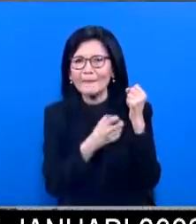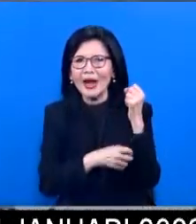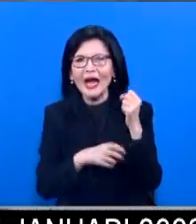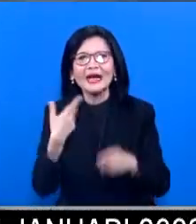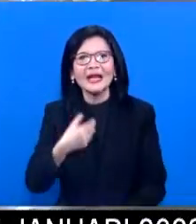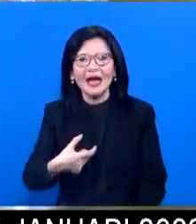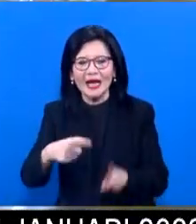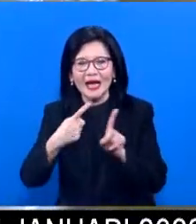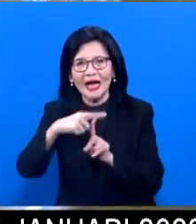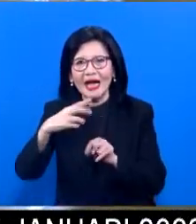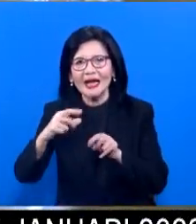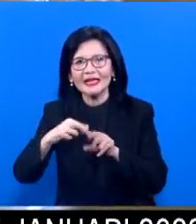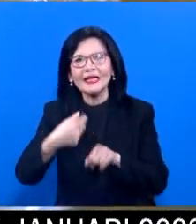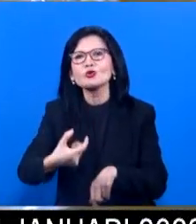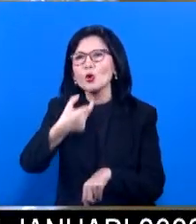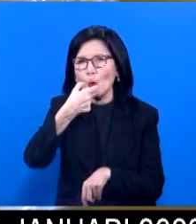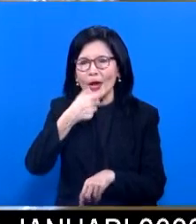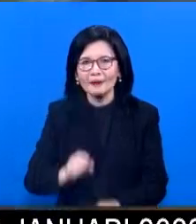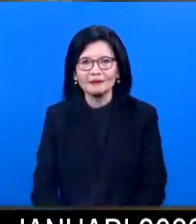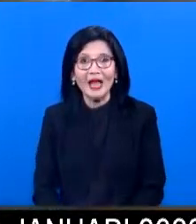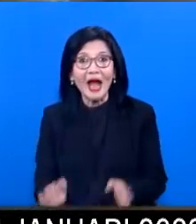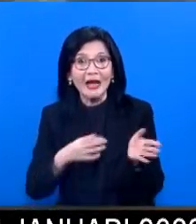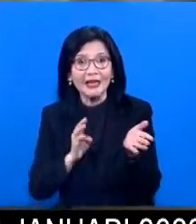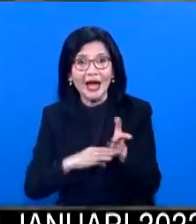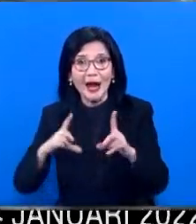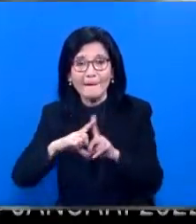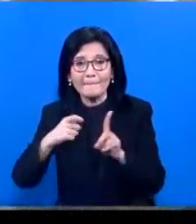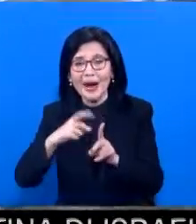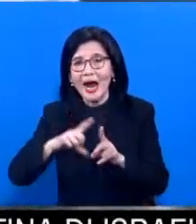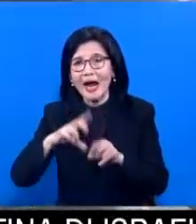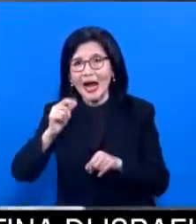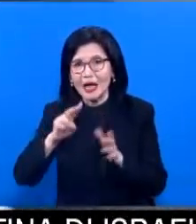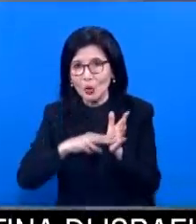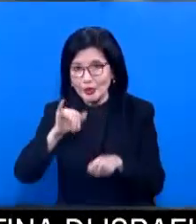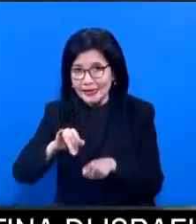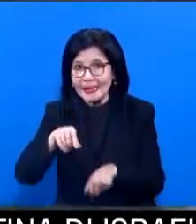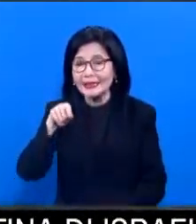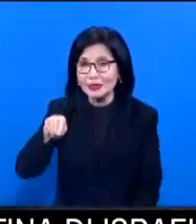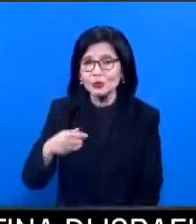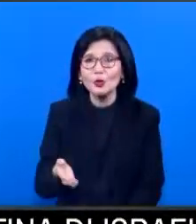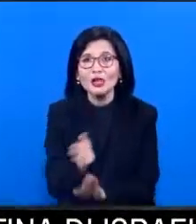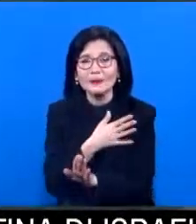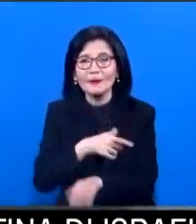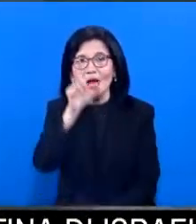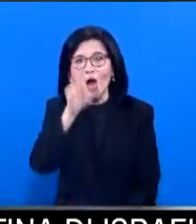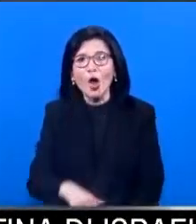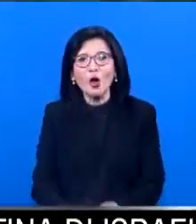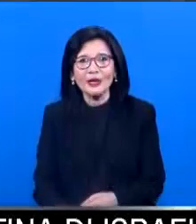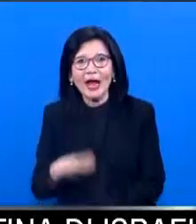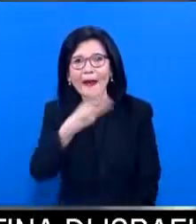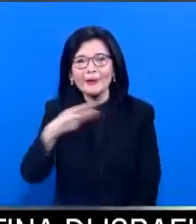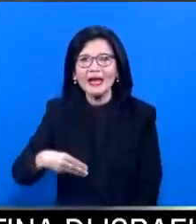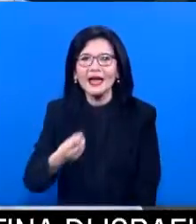kue. Ada juga makaroni schotel, makanan yang masuk ke Indonesia pada abad 19 ini, sebelumnya bangsa Belanda menyebutnya dengan